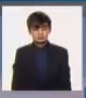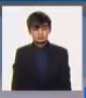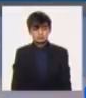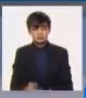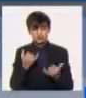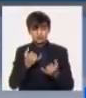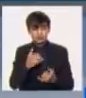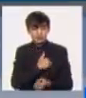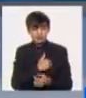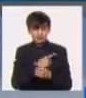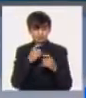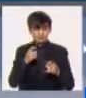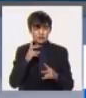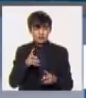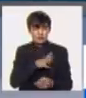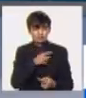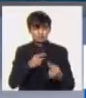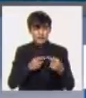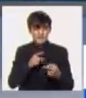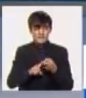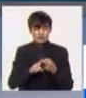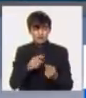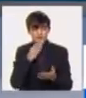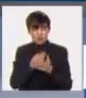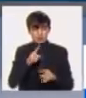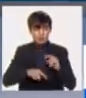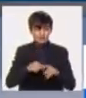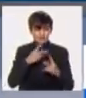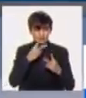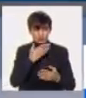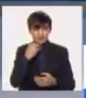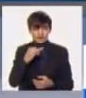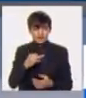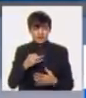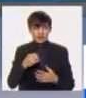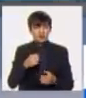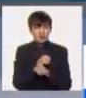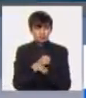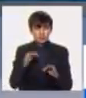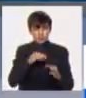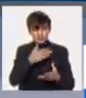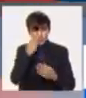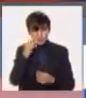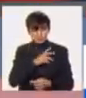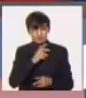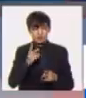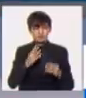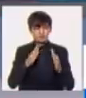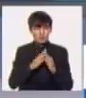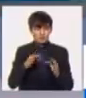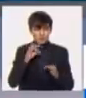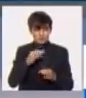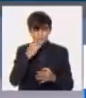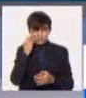А сейчас я хочу обратиться к тем, кто в борьбе с вирусом не видит своих родных, кто забыл об отдыхе и домашних условиях. Уважаемые врачи,